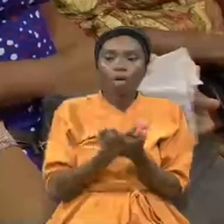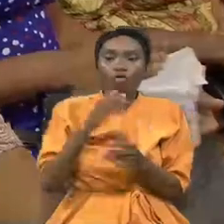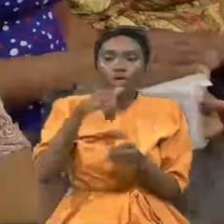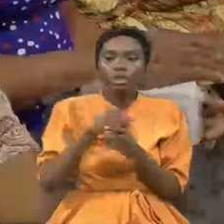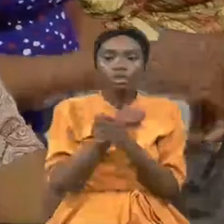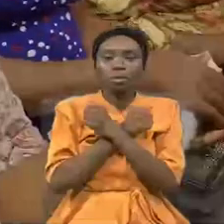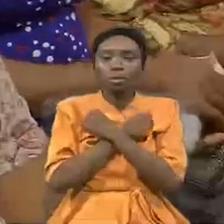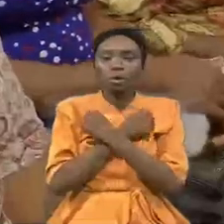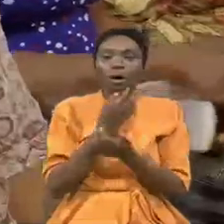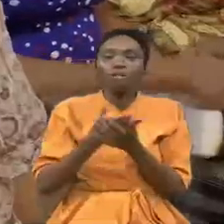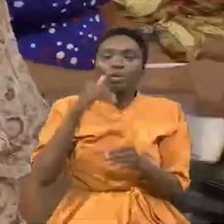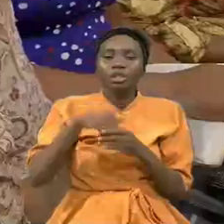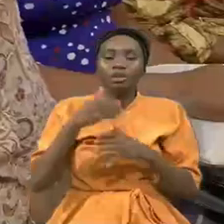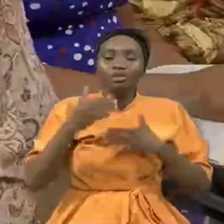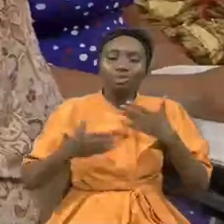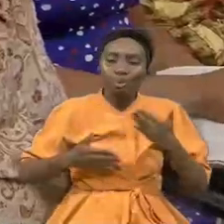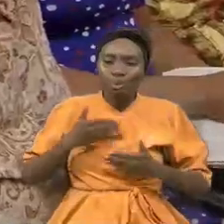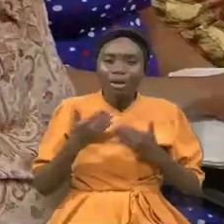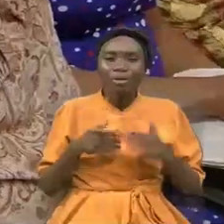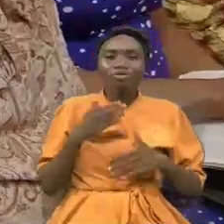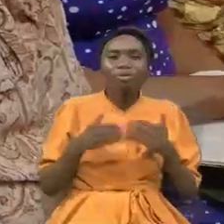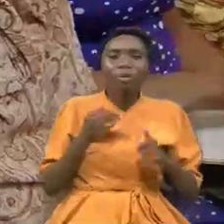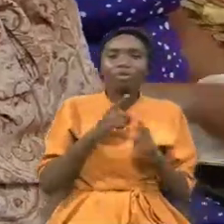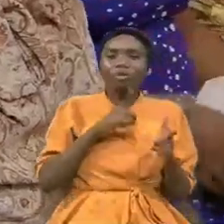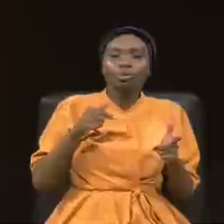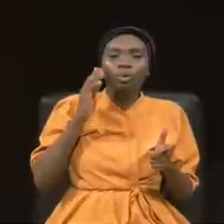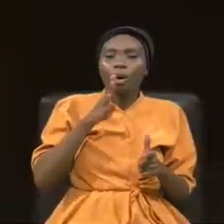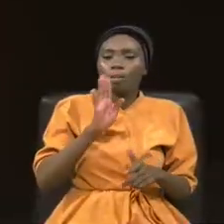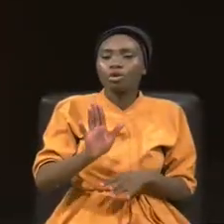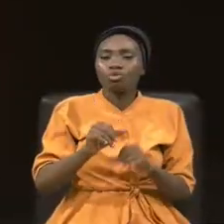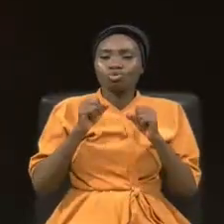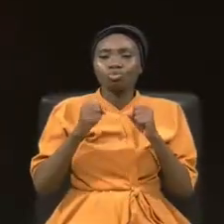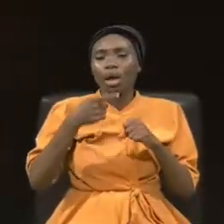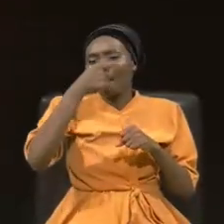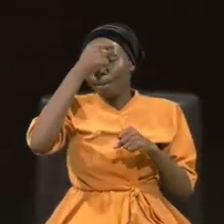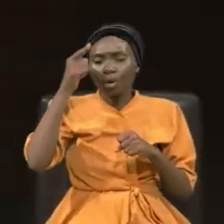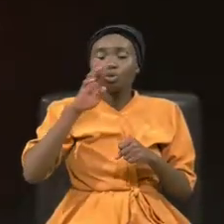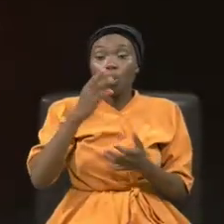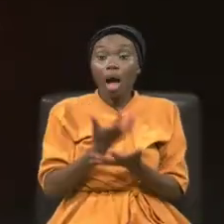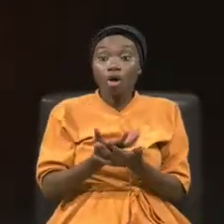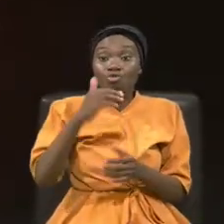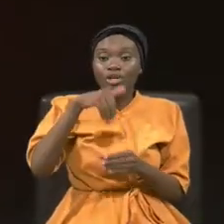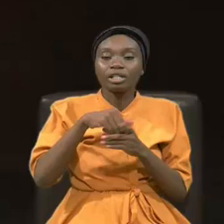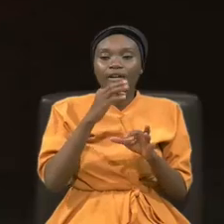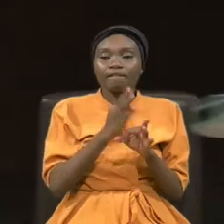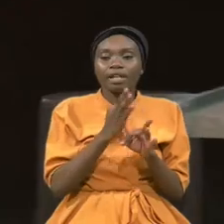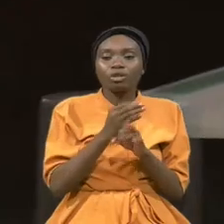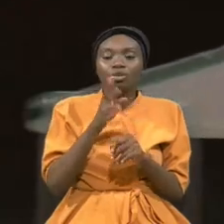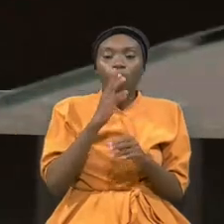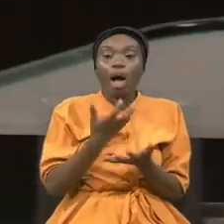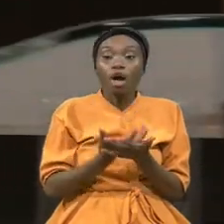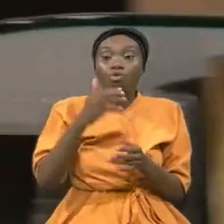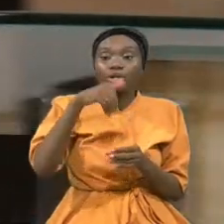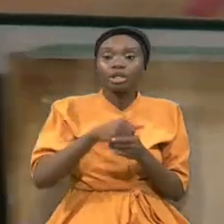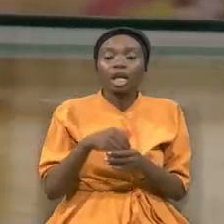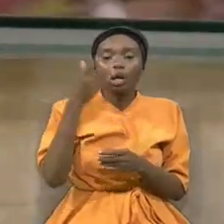en l'amour, vous êtes riche en joie. La joie du Seigneur sera votre force parce que vous êtes riche en la foi, vous êtes